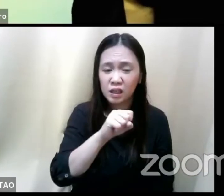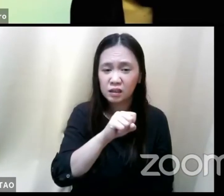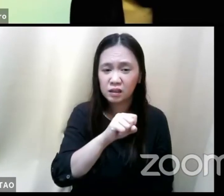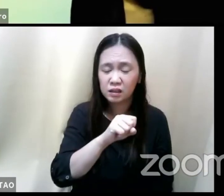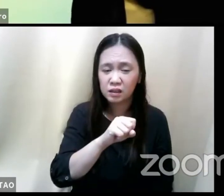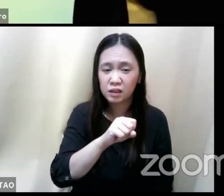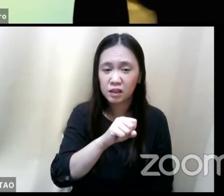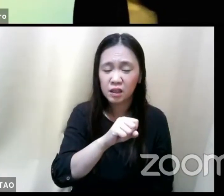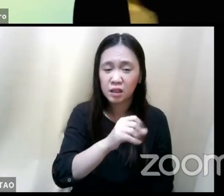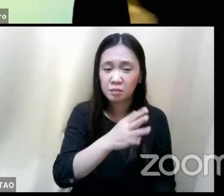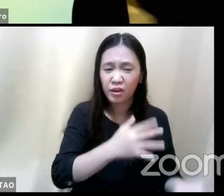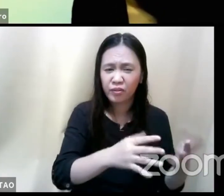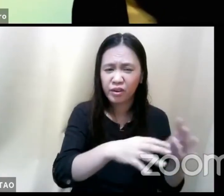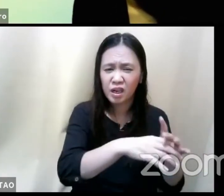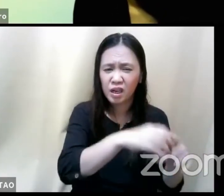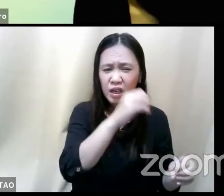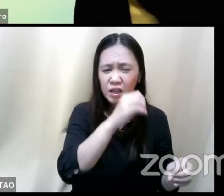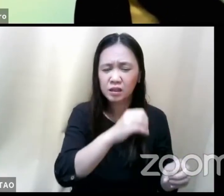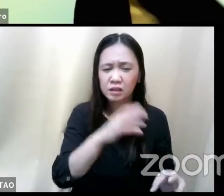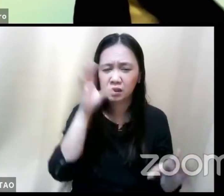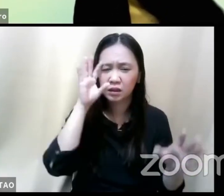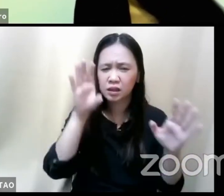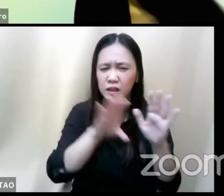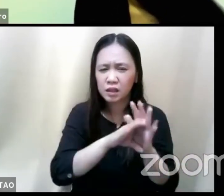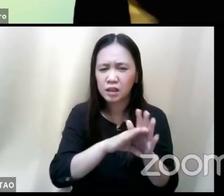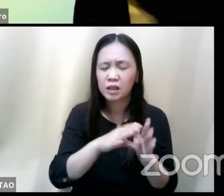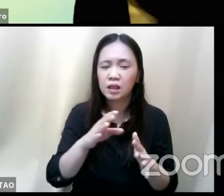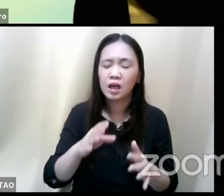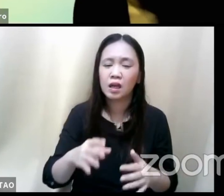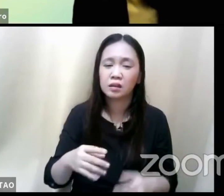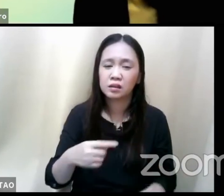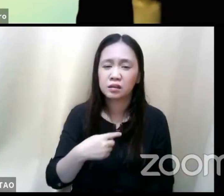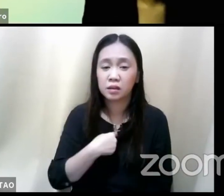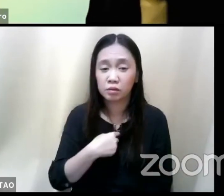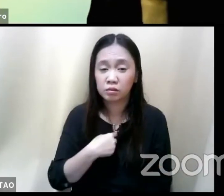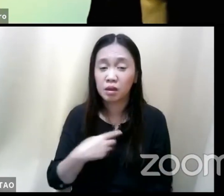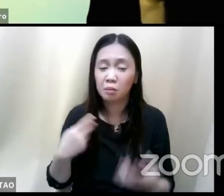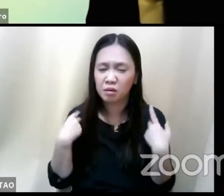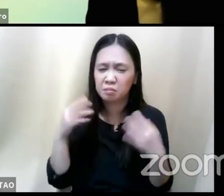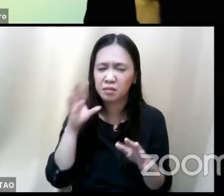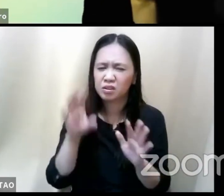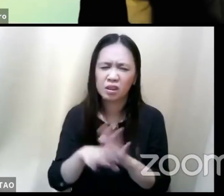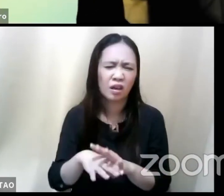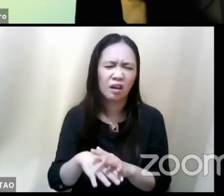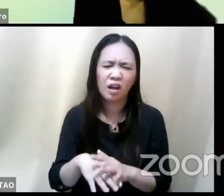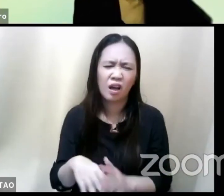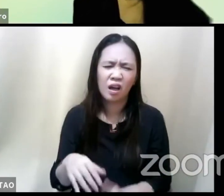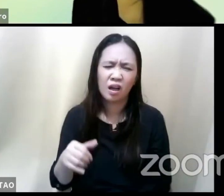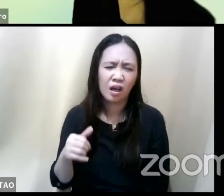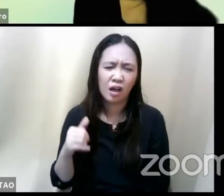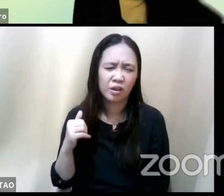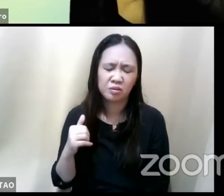Okay? The picture is very graphic, even though I have a copy of it, ayokong i-share kasi 'Di ba? Parang nakakalungkot,